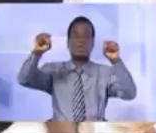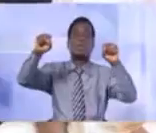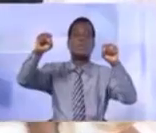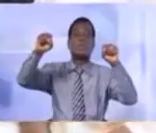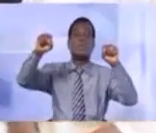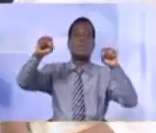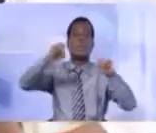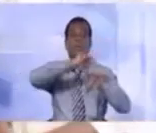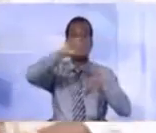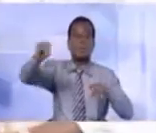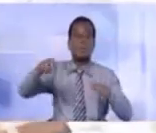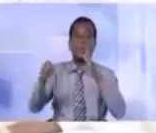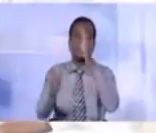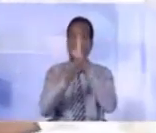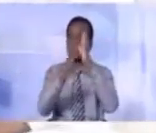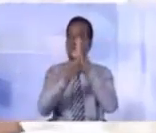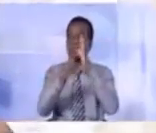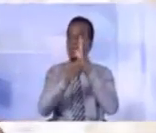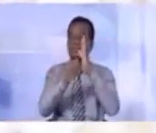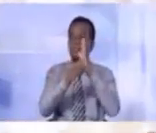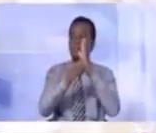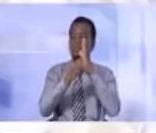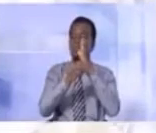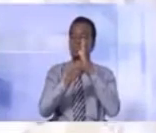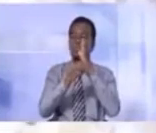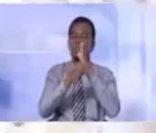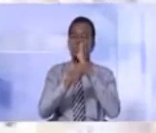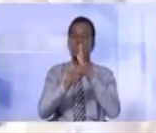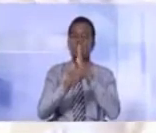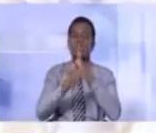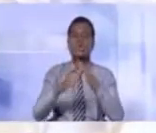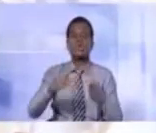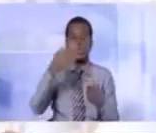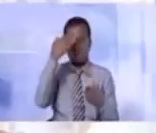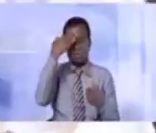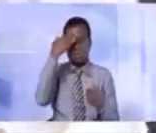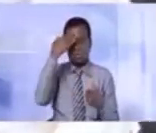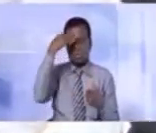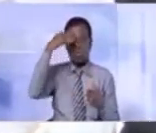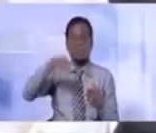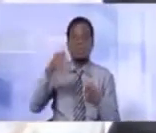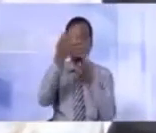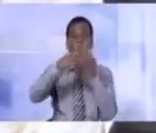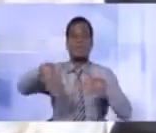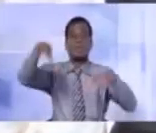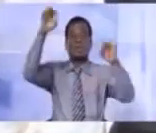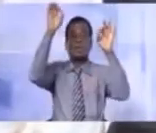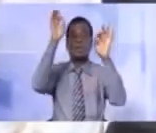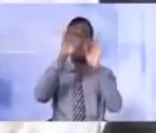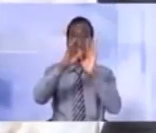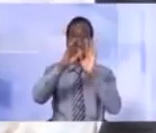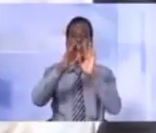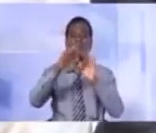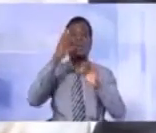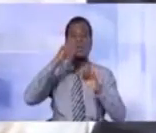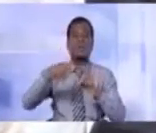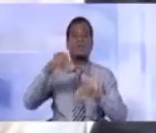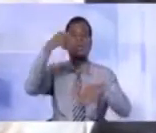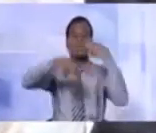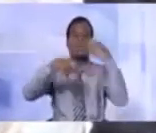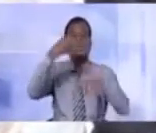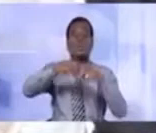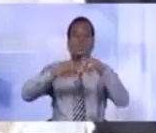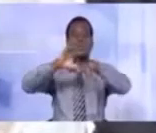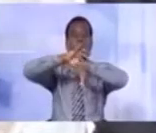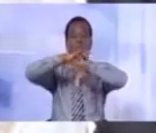au niveau économique conscient de l'importance de la question du